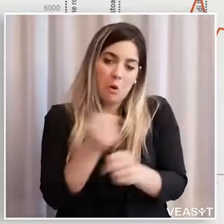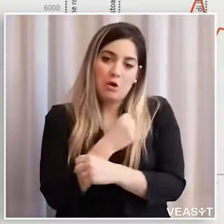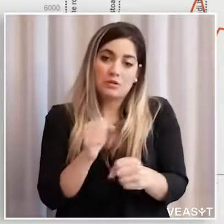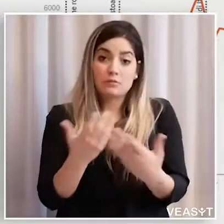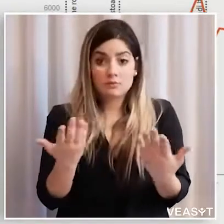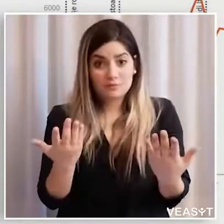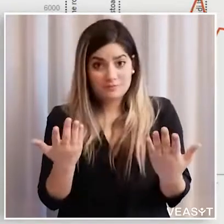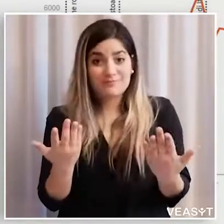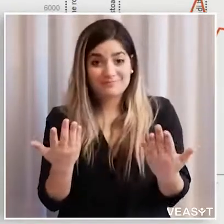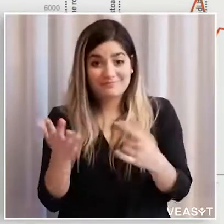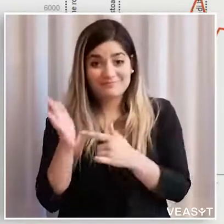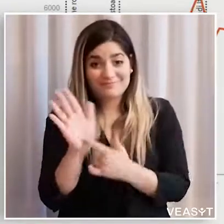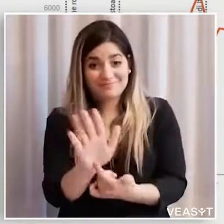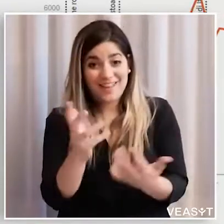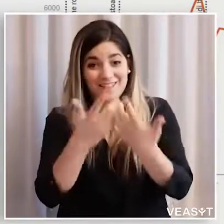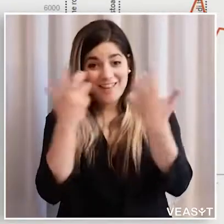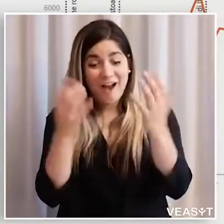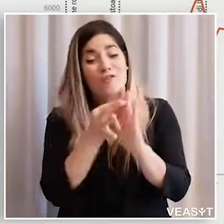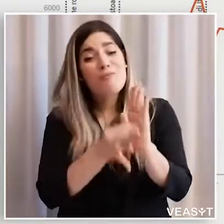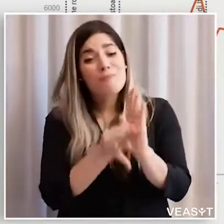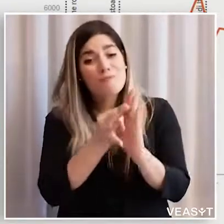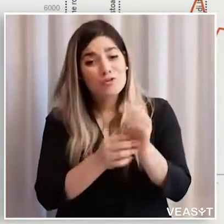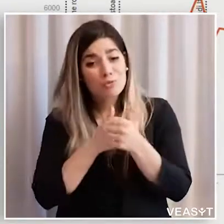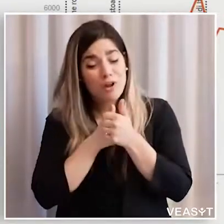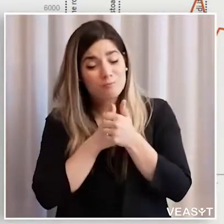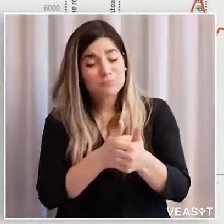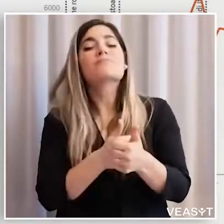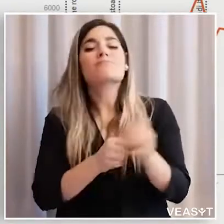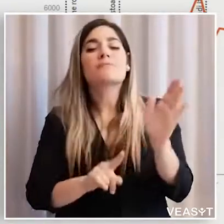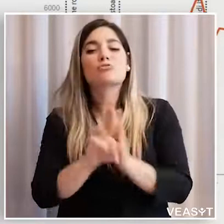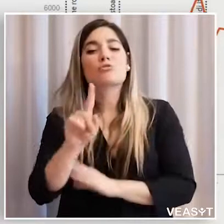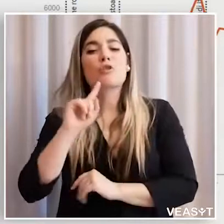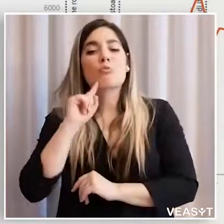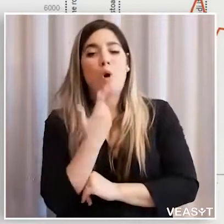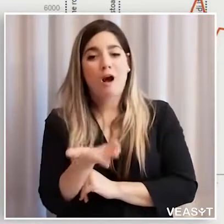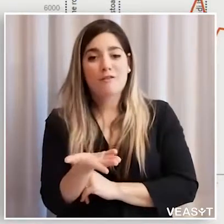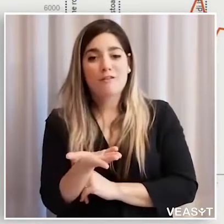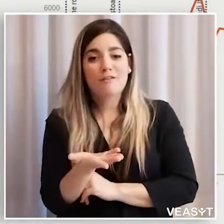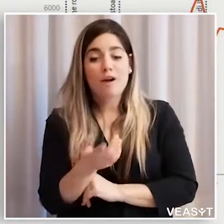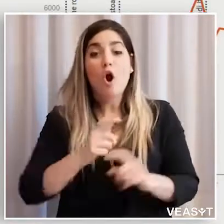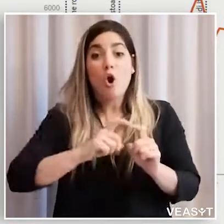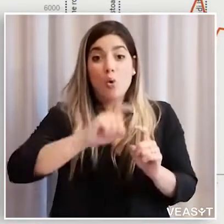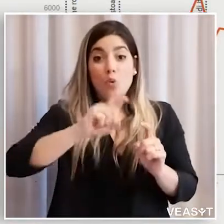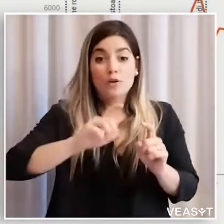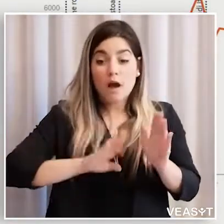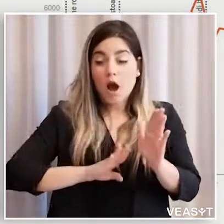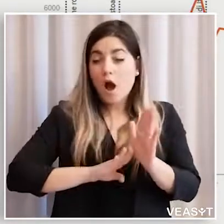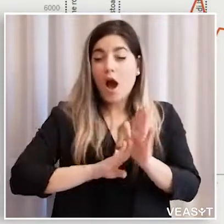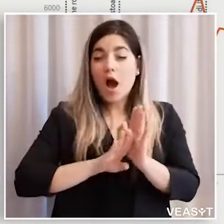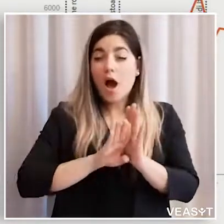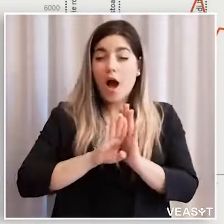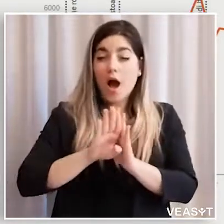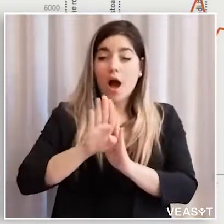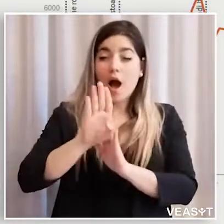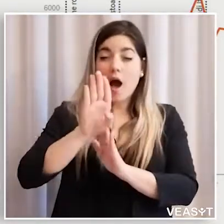la dimostrazione molto chiaro che le misure hanno avuto il loro effetto si vede la curva che sale in